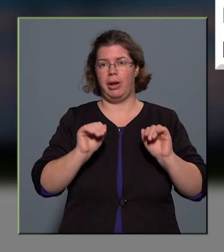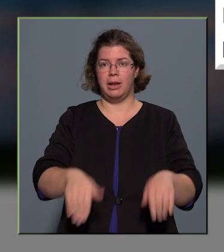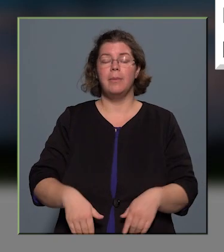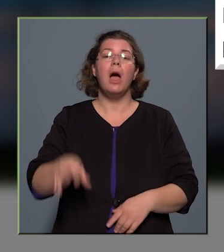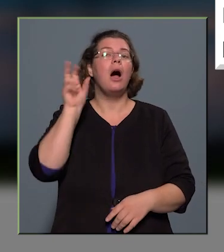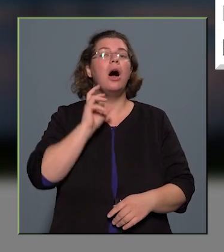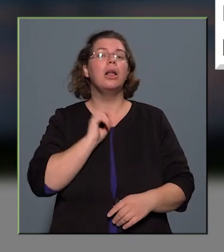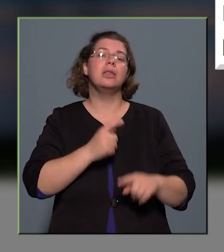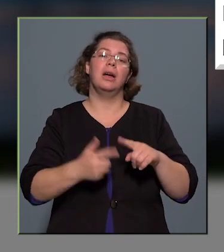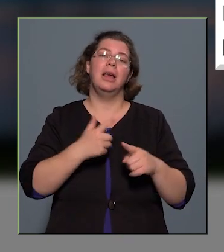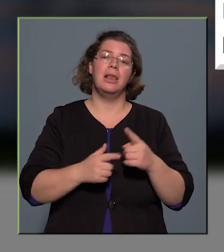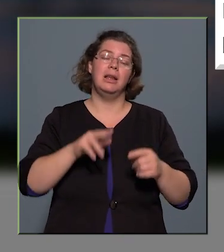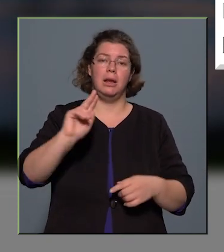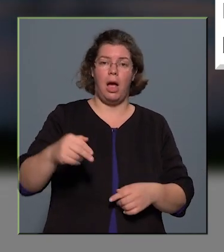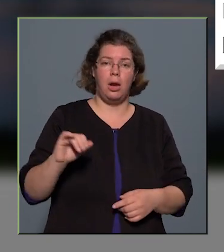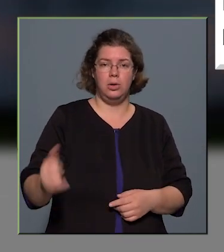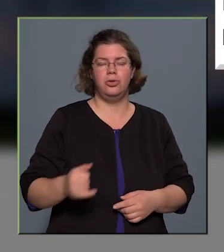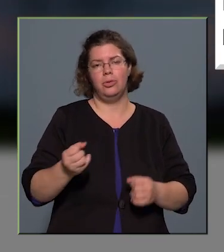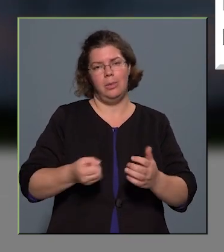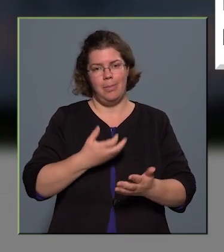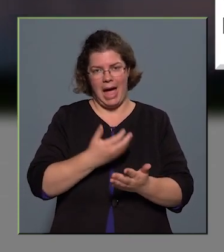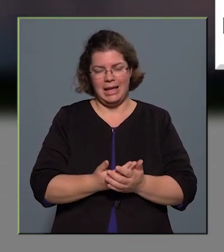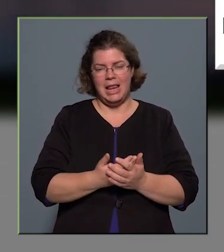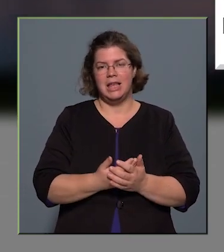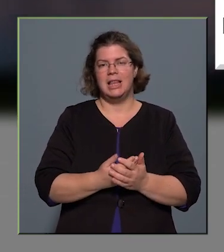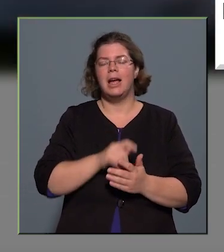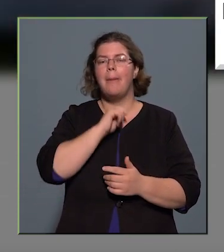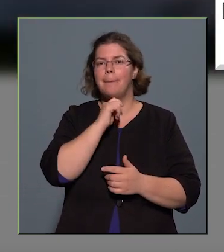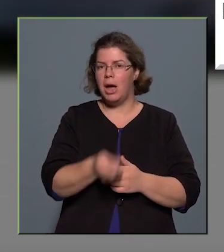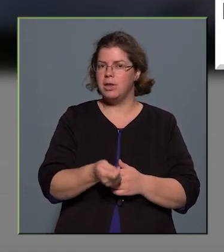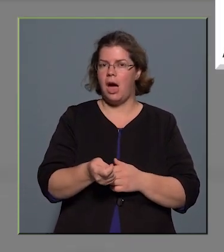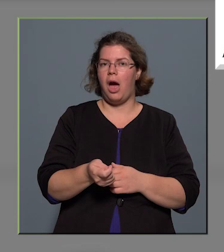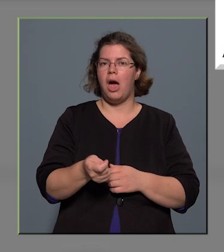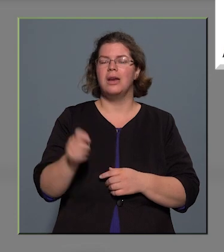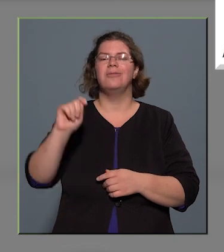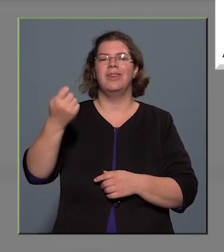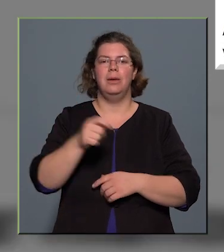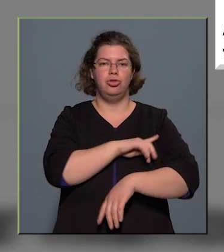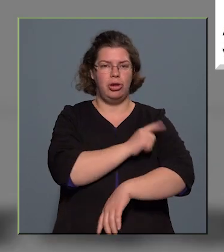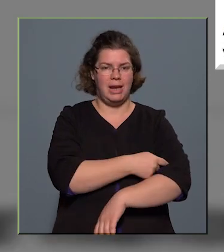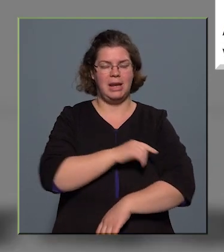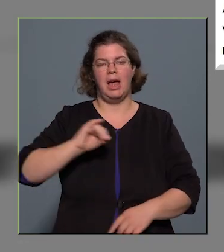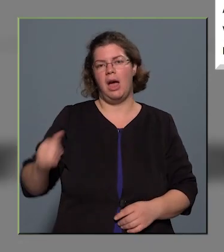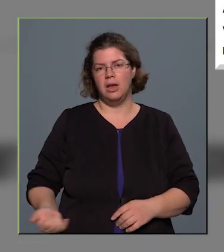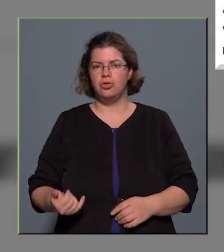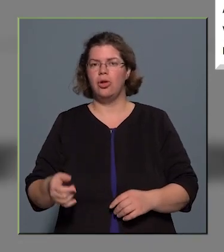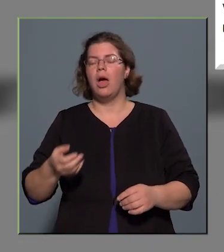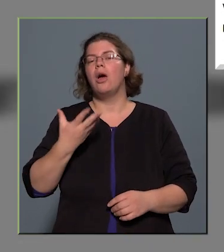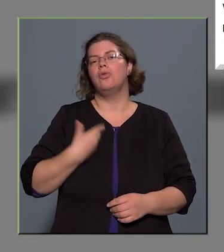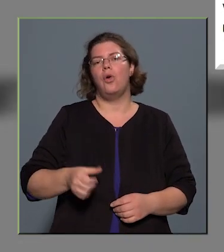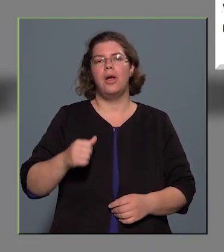Hallhattak részleteket arról is, hogy megjelentek a magyar villamosenergia és